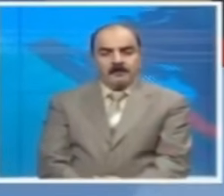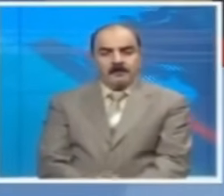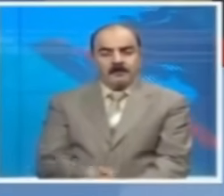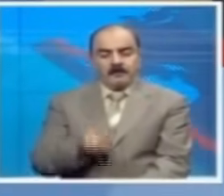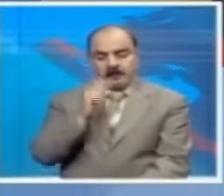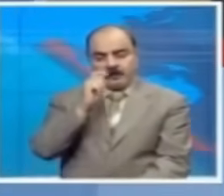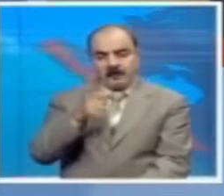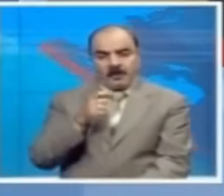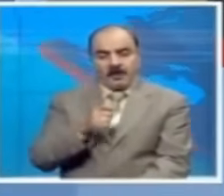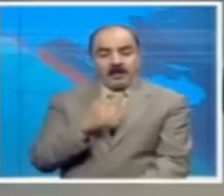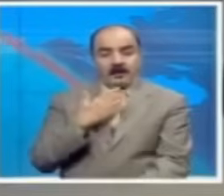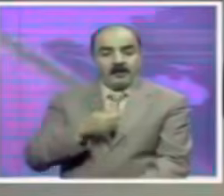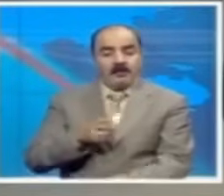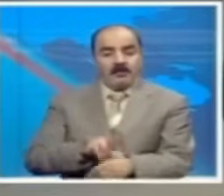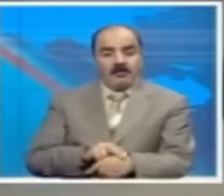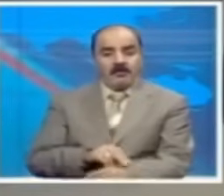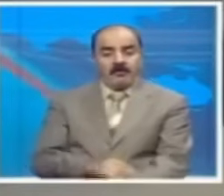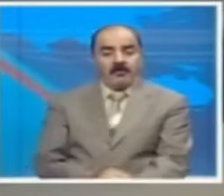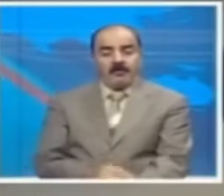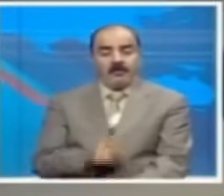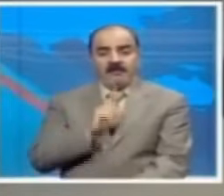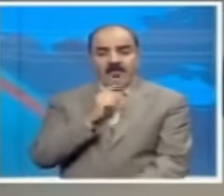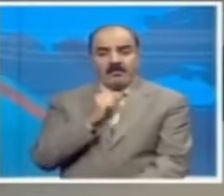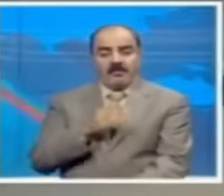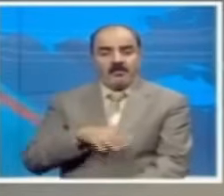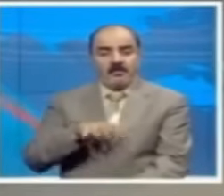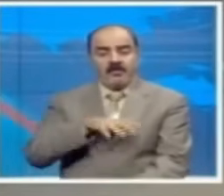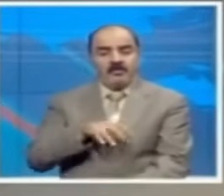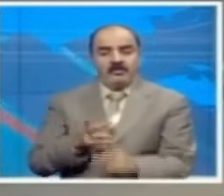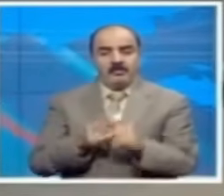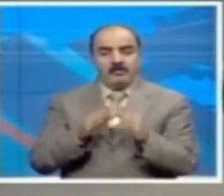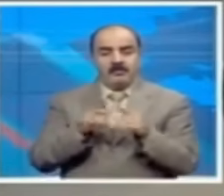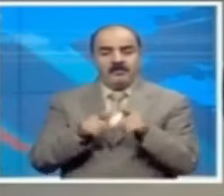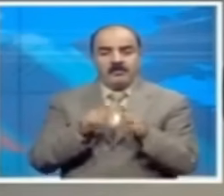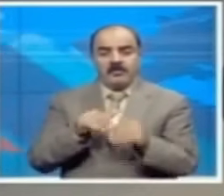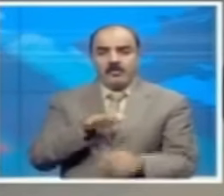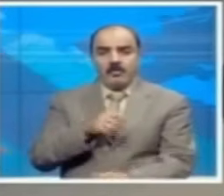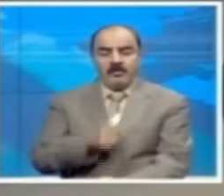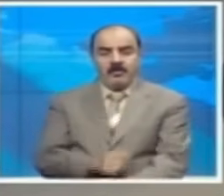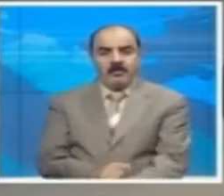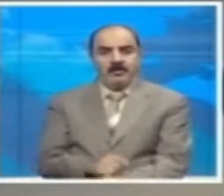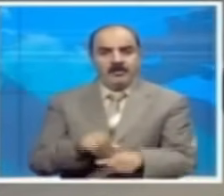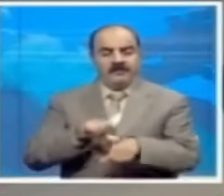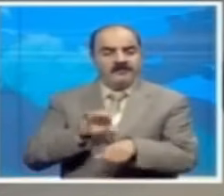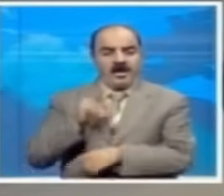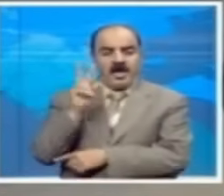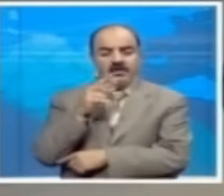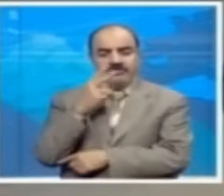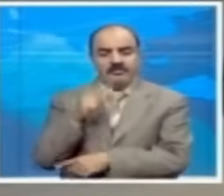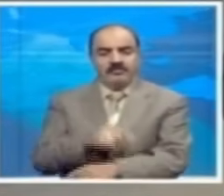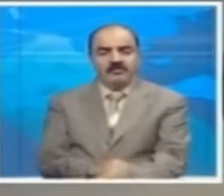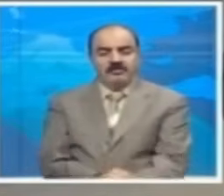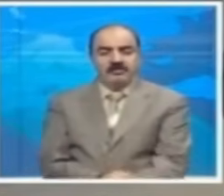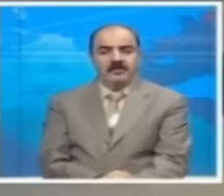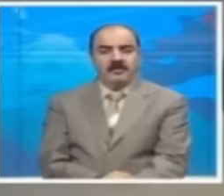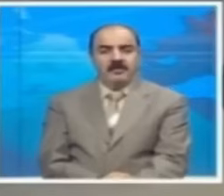تحياتي زميل عمرو، تحياتي فاطمة، تحياتي لمشاهدة التلفزيون المصري في كل مكان من هنا من العريش. نتحدث